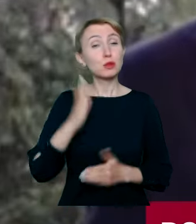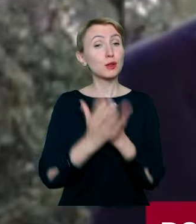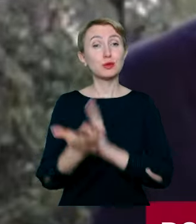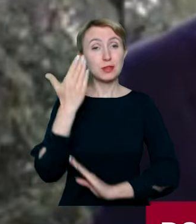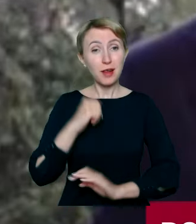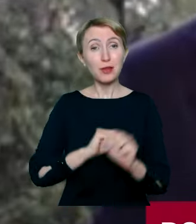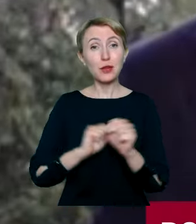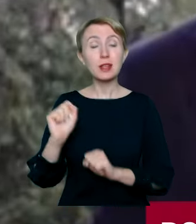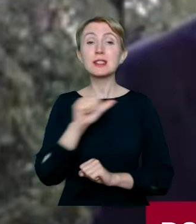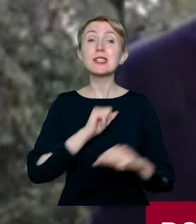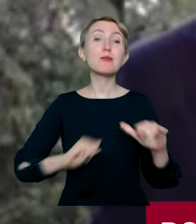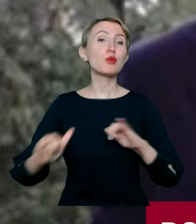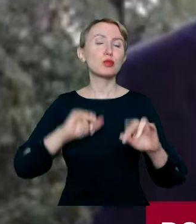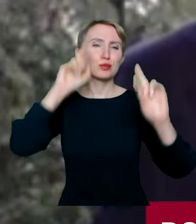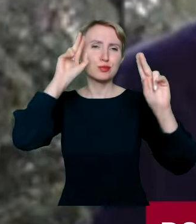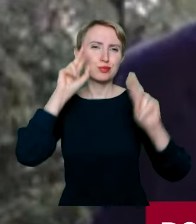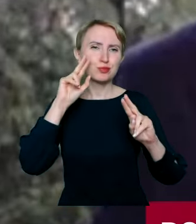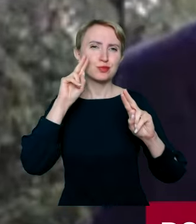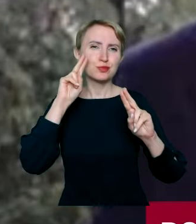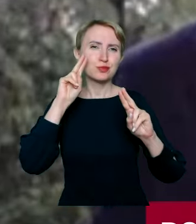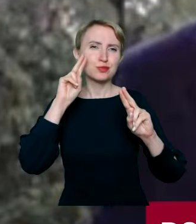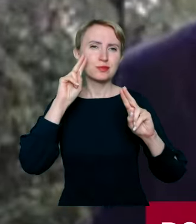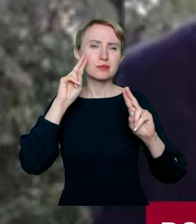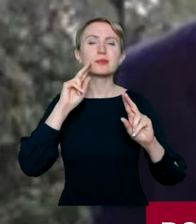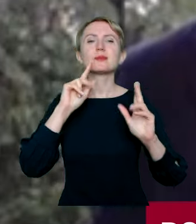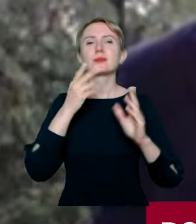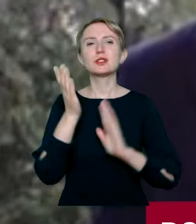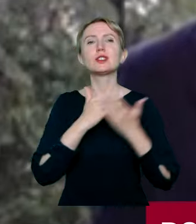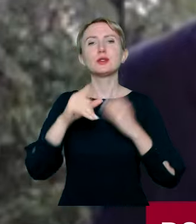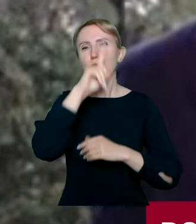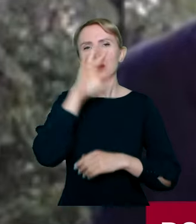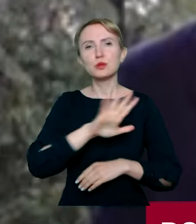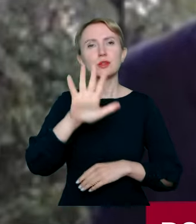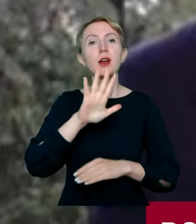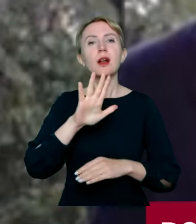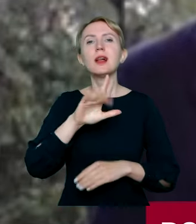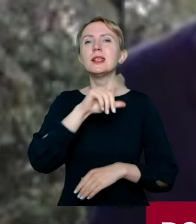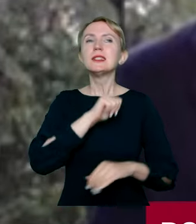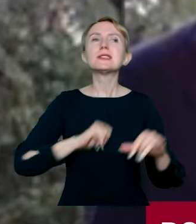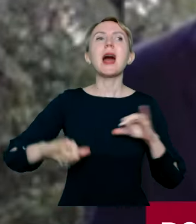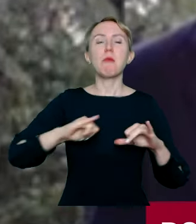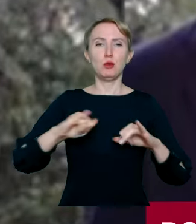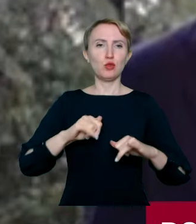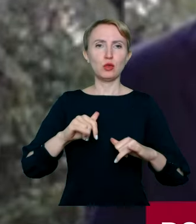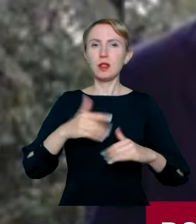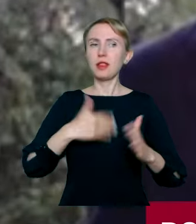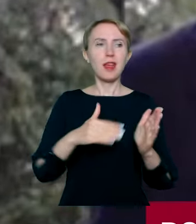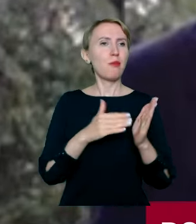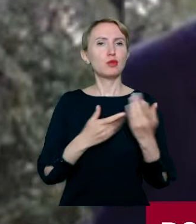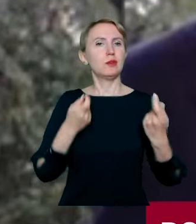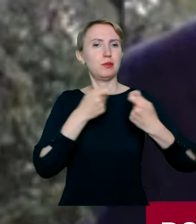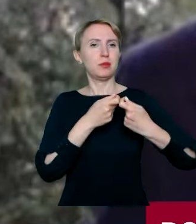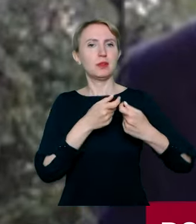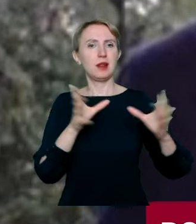że samorządność kojarzy się części tego środowiska znaczącej z samorządzeniem. Nie potrzebują partnera i odwykli